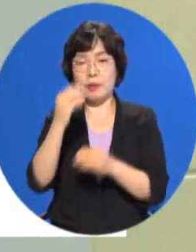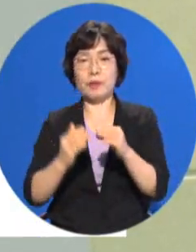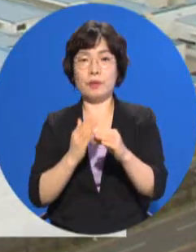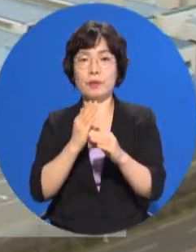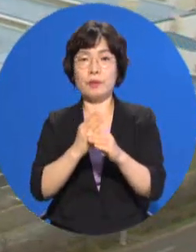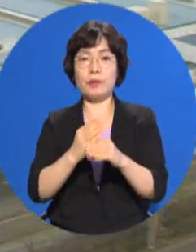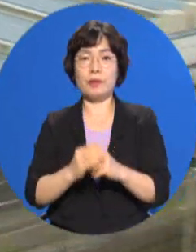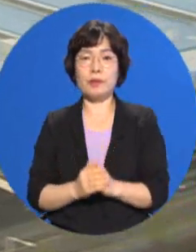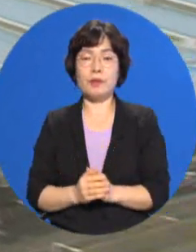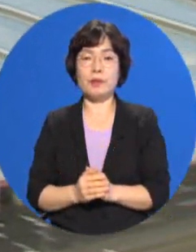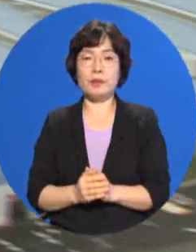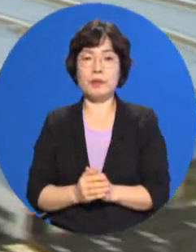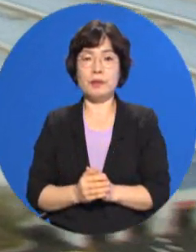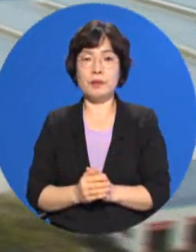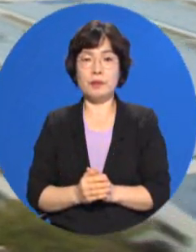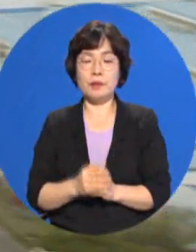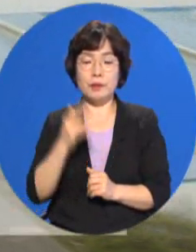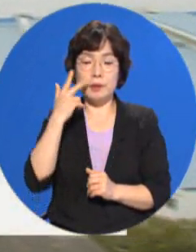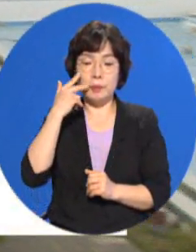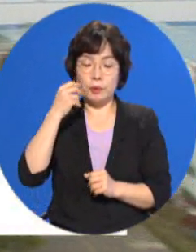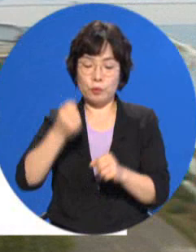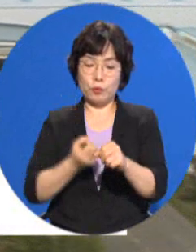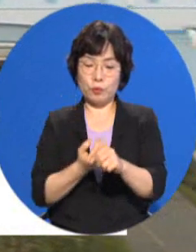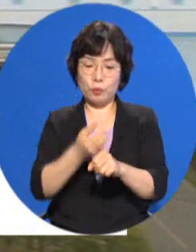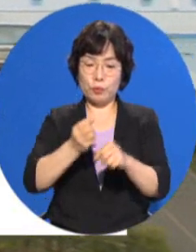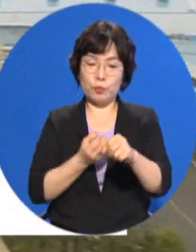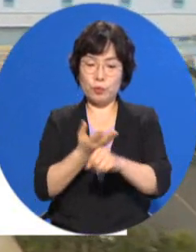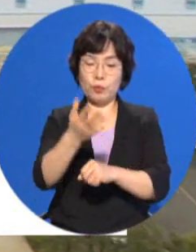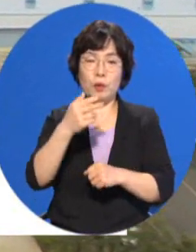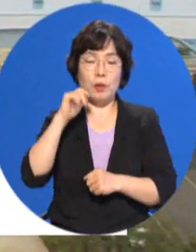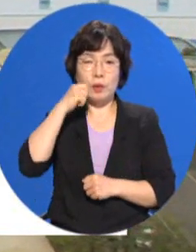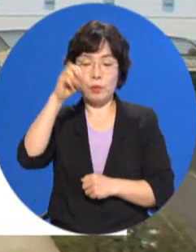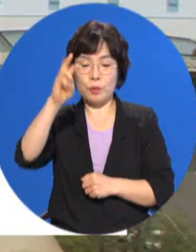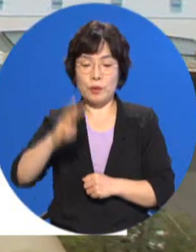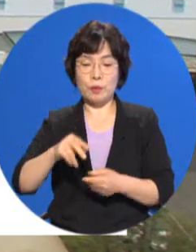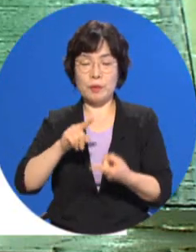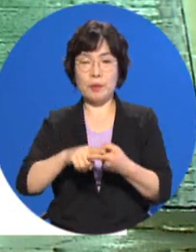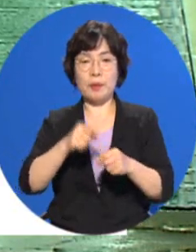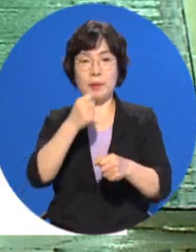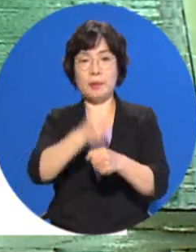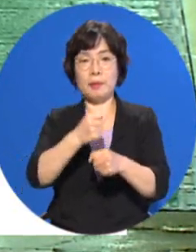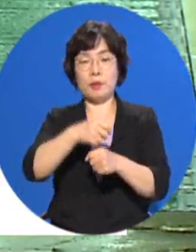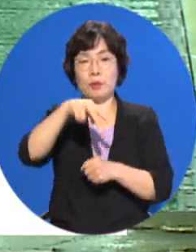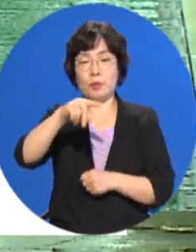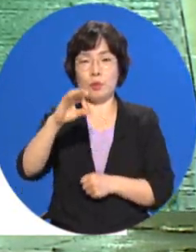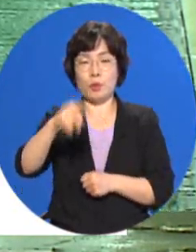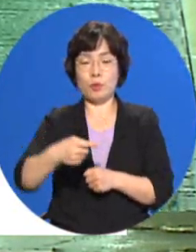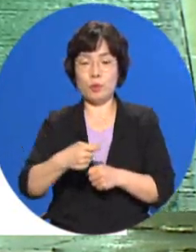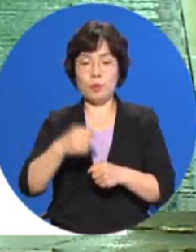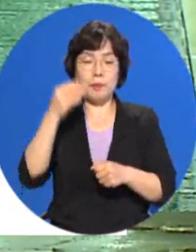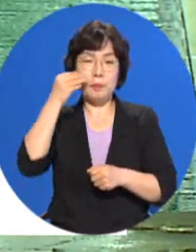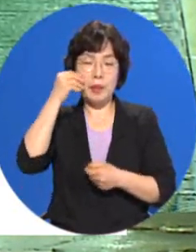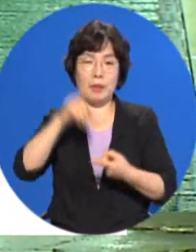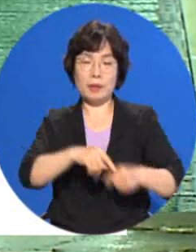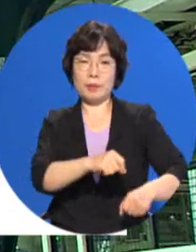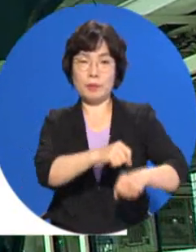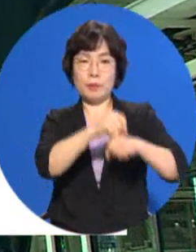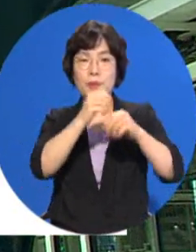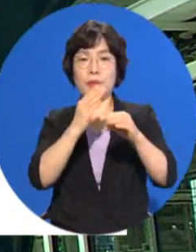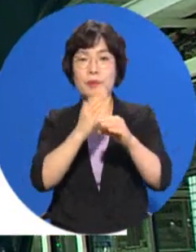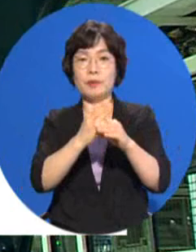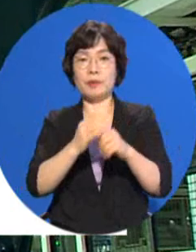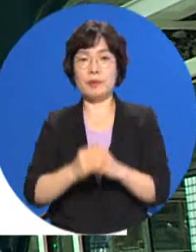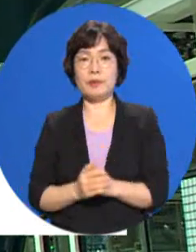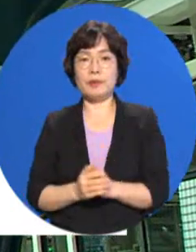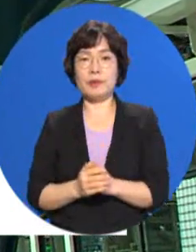있습니다. 여기에 미국 시장의 수요 절벽으로 광주 공장에서 생산되고 있는 소울은 재고가 쌓여가고 있습니다.